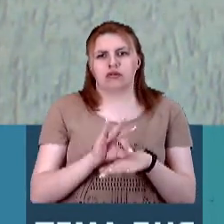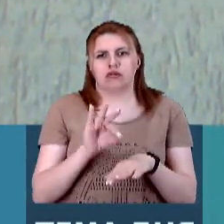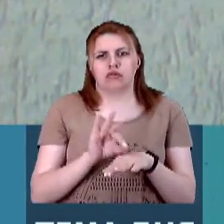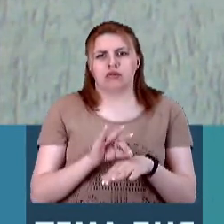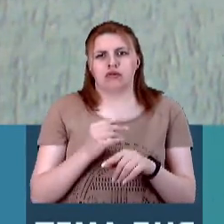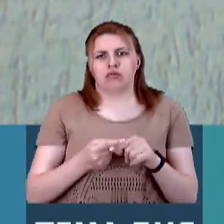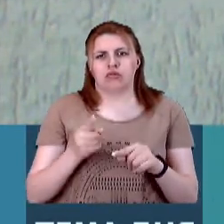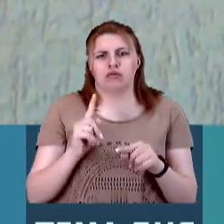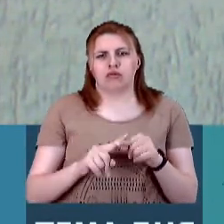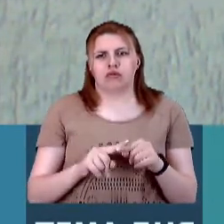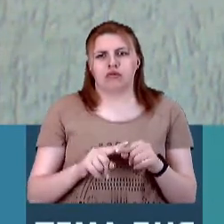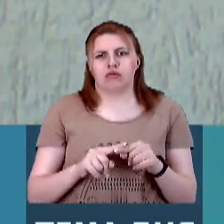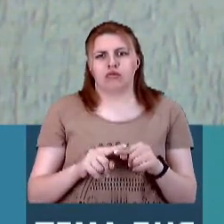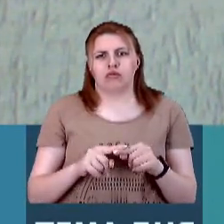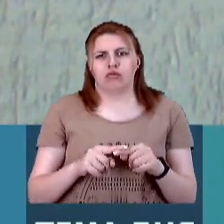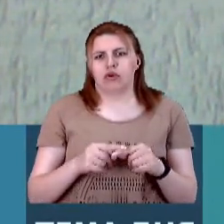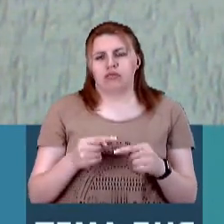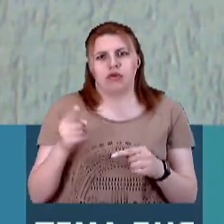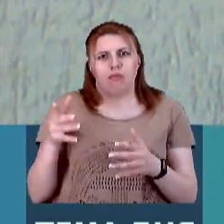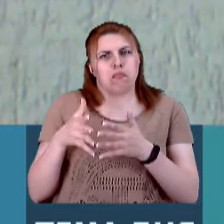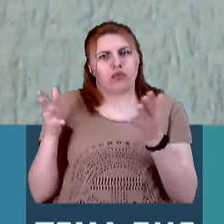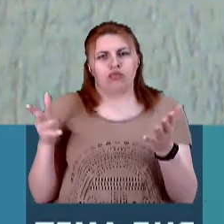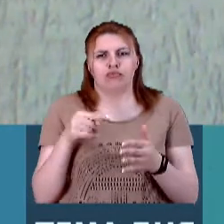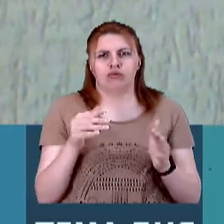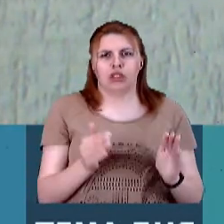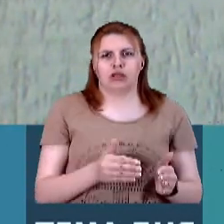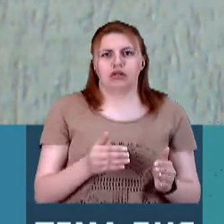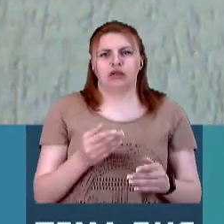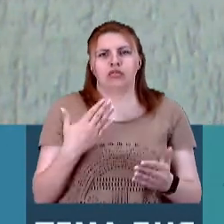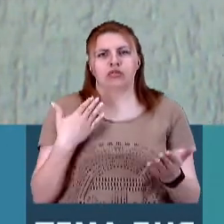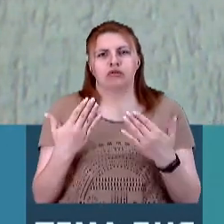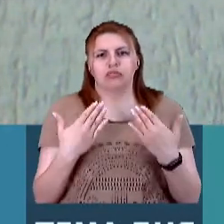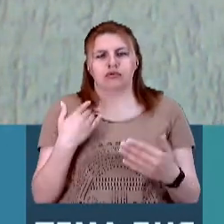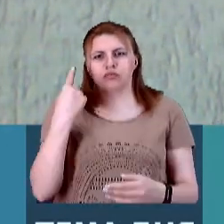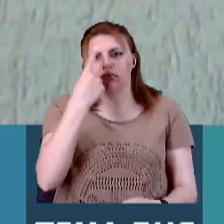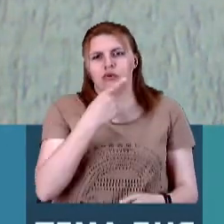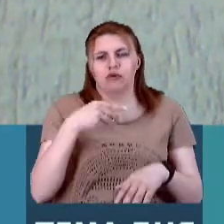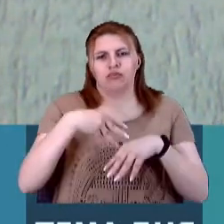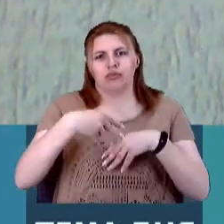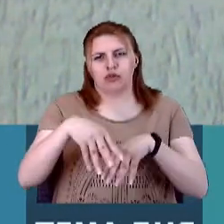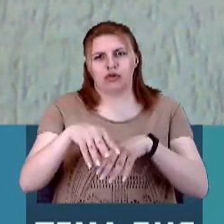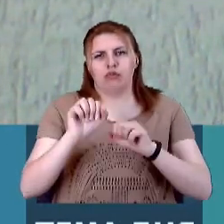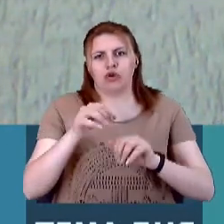Тому дані не співрозмірні. Що стосується власне проведення параду, то тут можна сказати, що